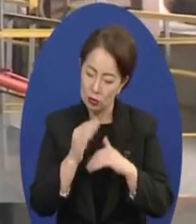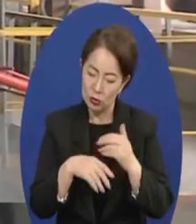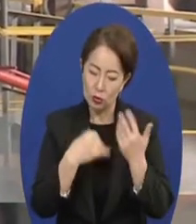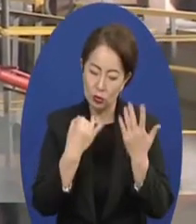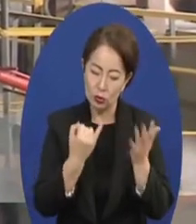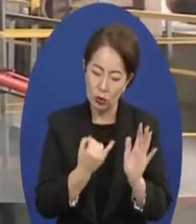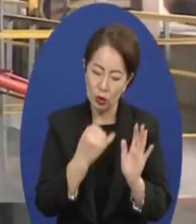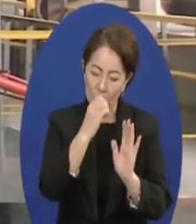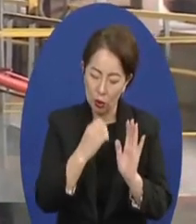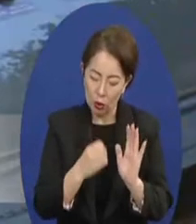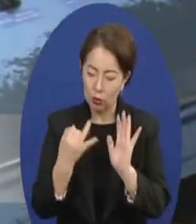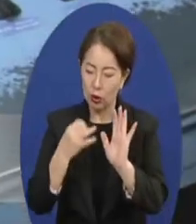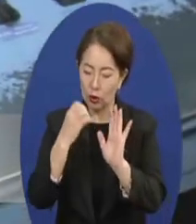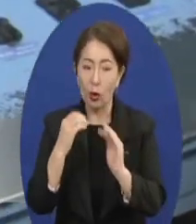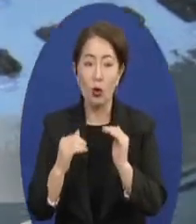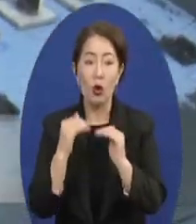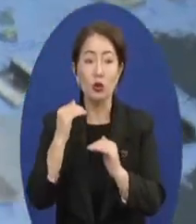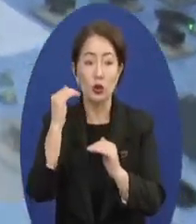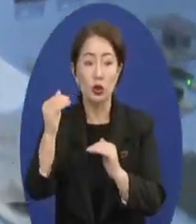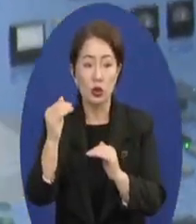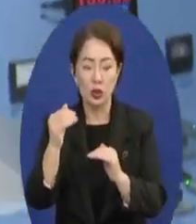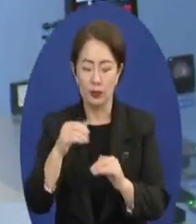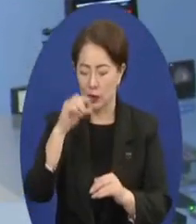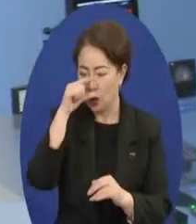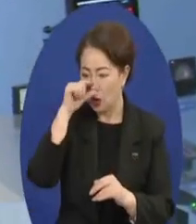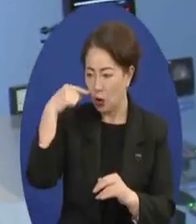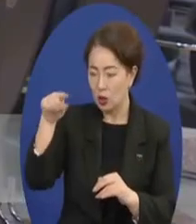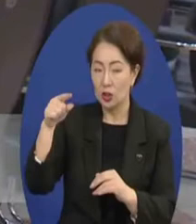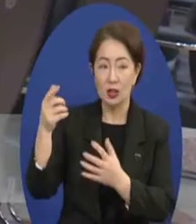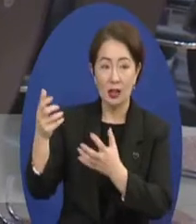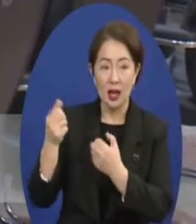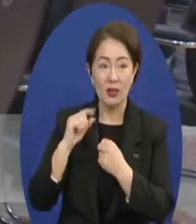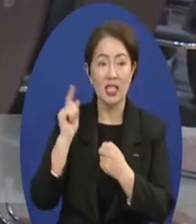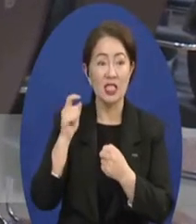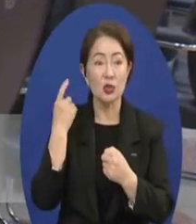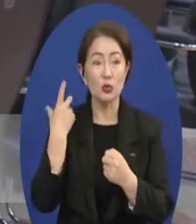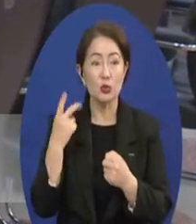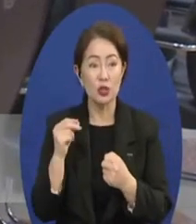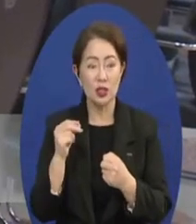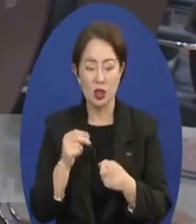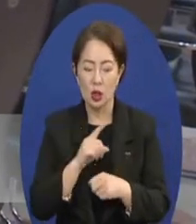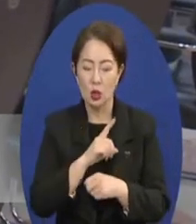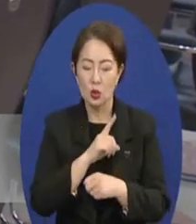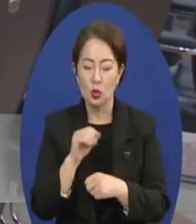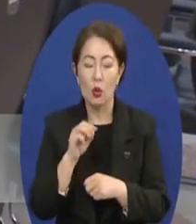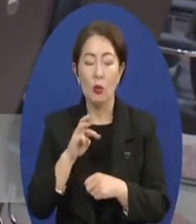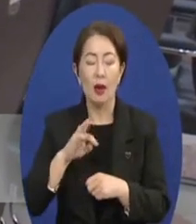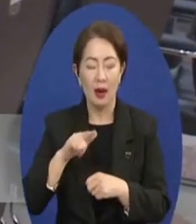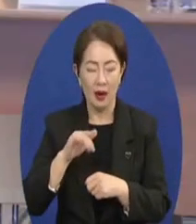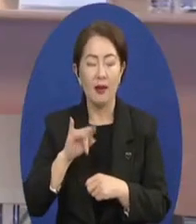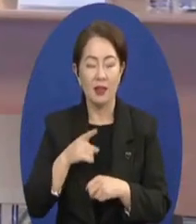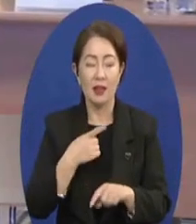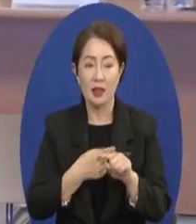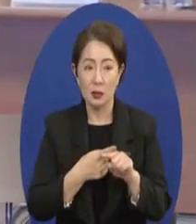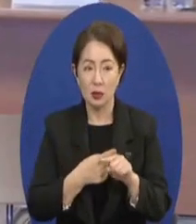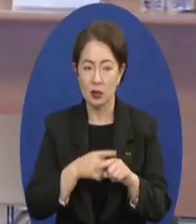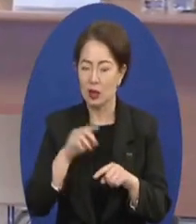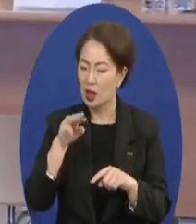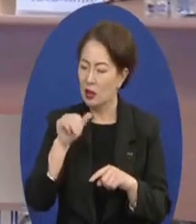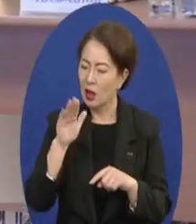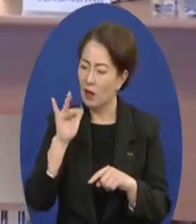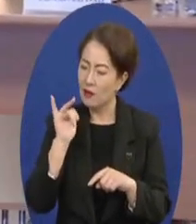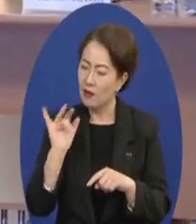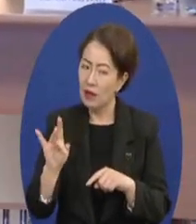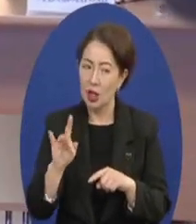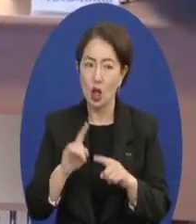байна. Иймд Оросын холбооны улсаас авах эрчим хүчийг 100 мегаваттар нэмэгдүүлнэ. Мөн эрчим хүч болон тээвэр логистикийн салбарыг хөгжүүлэхгүйгээр